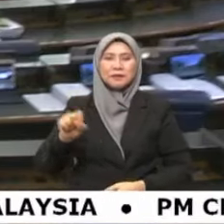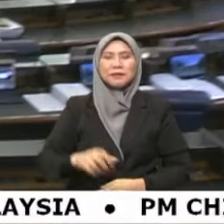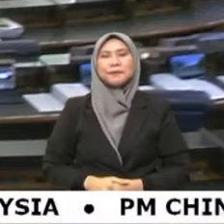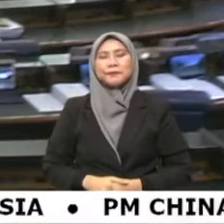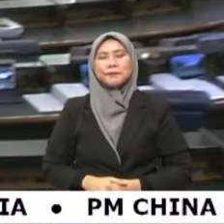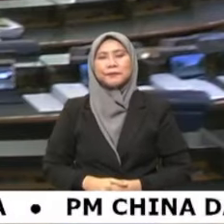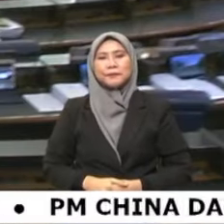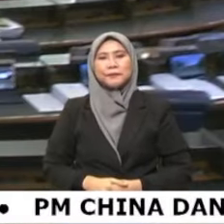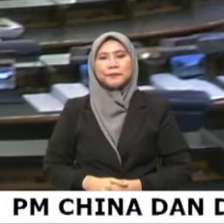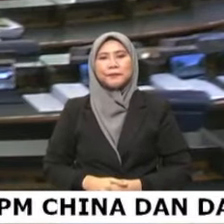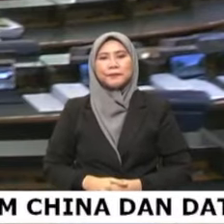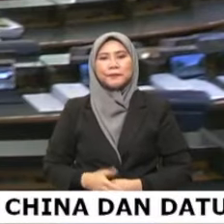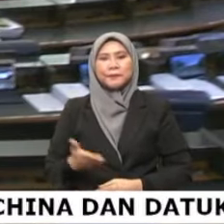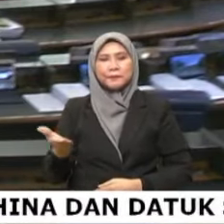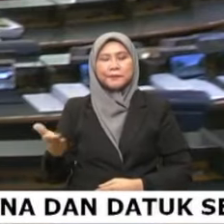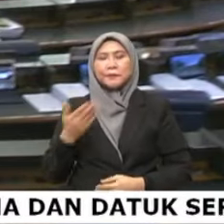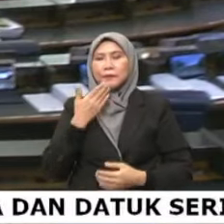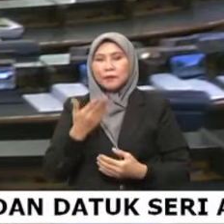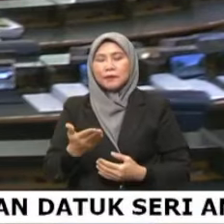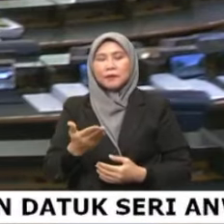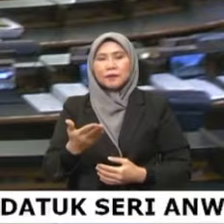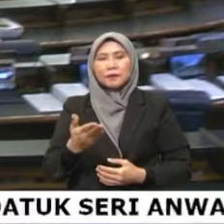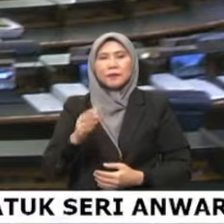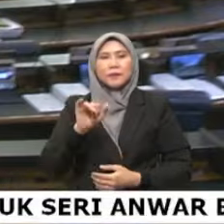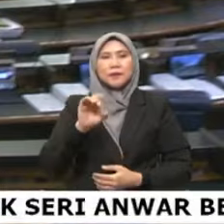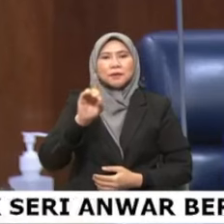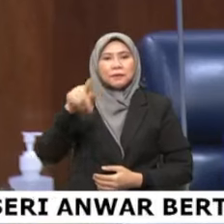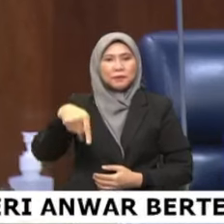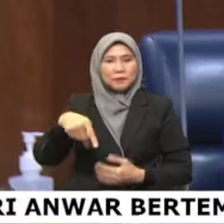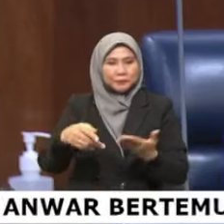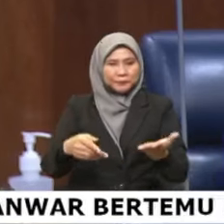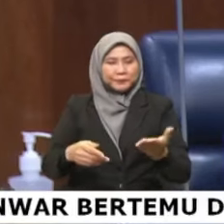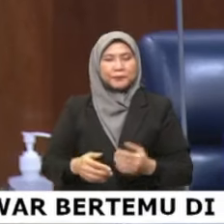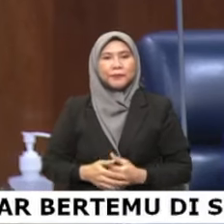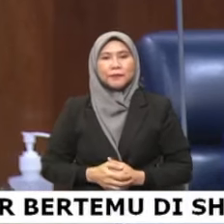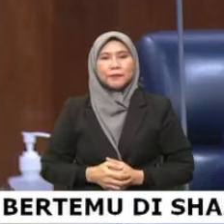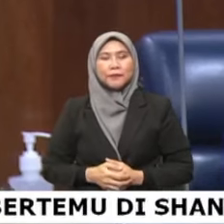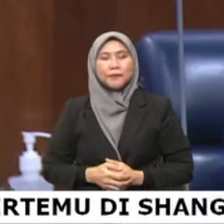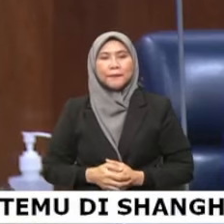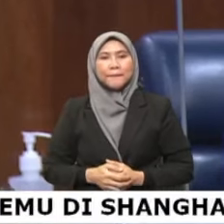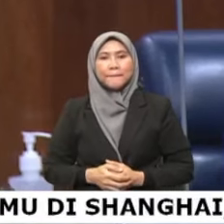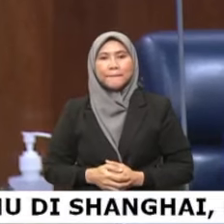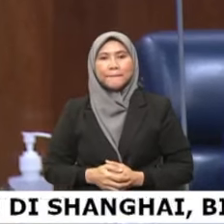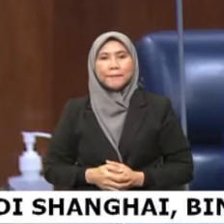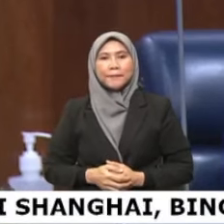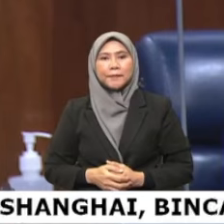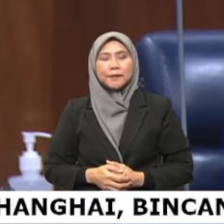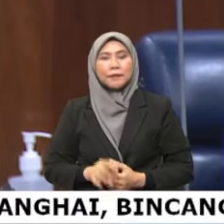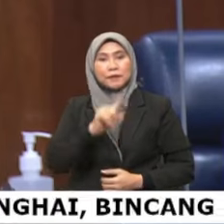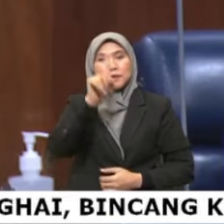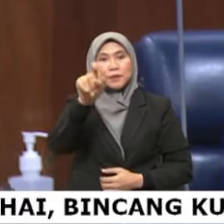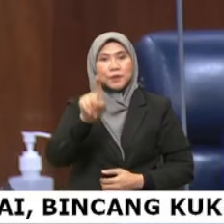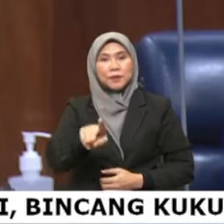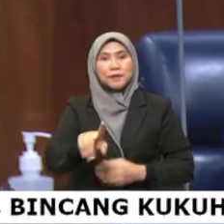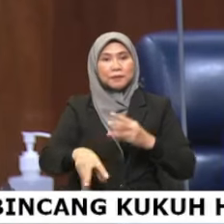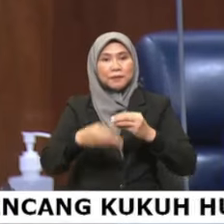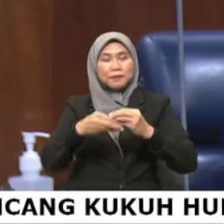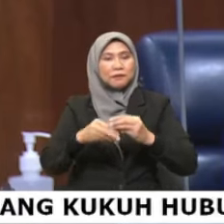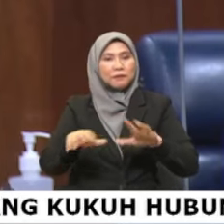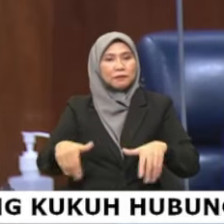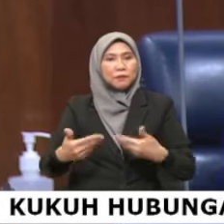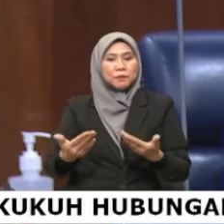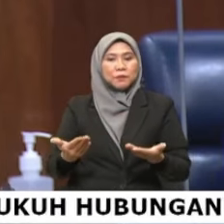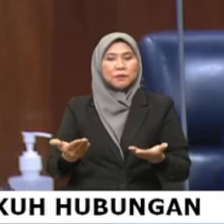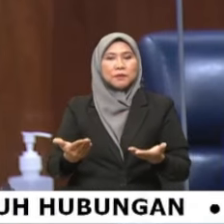Padan Serai. Terima kasih Yang Dipertua Speaker, Menteri. Jadi soalan tambahan saya, sejauh